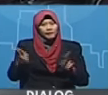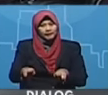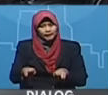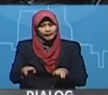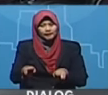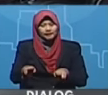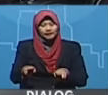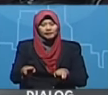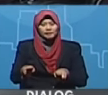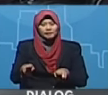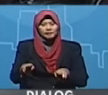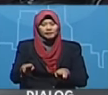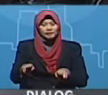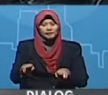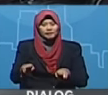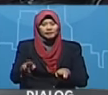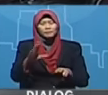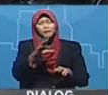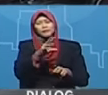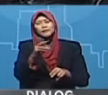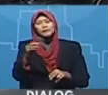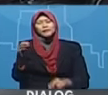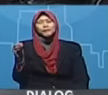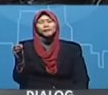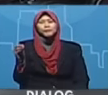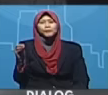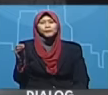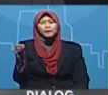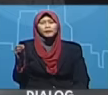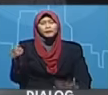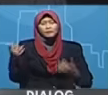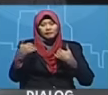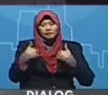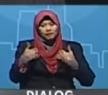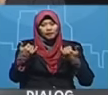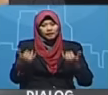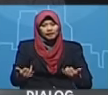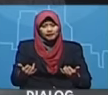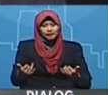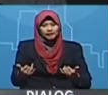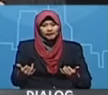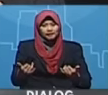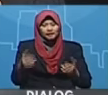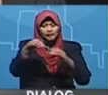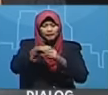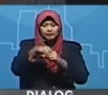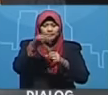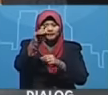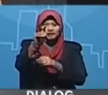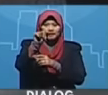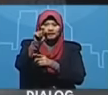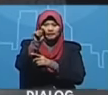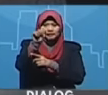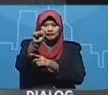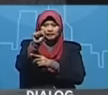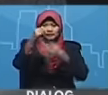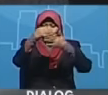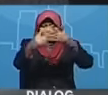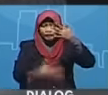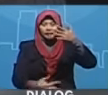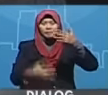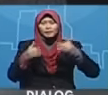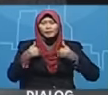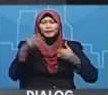telah dimeterai. Dan daripada yang ada sekarang ini di dalam data kita ialah telah ada 61